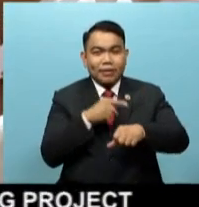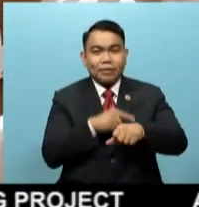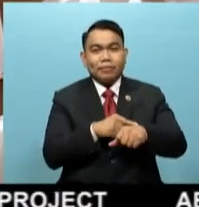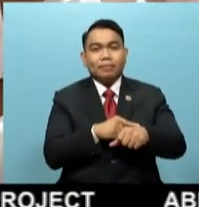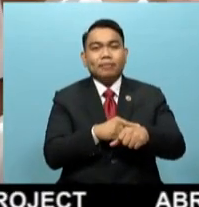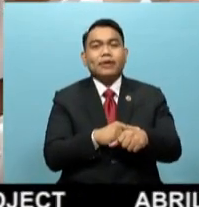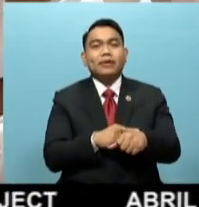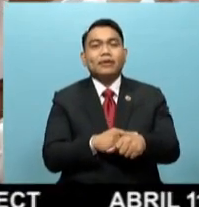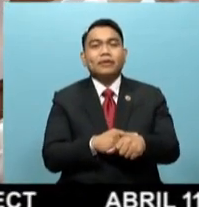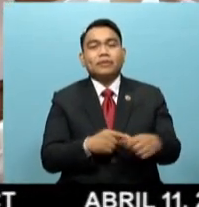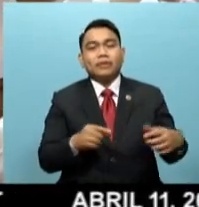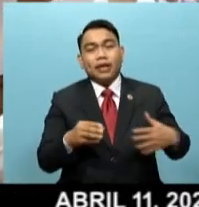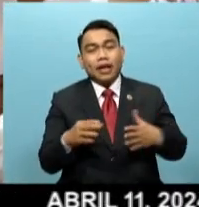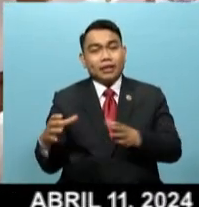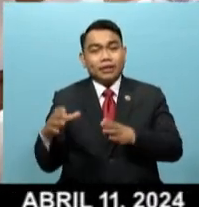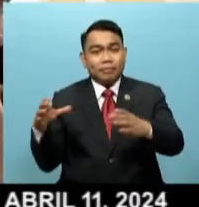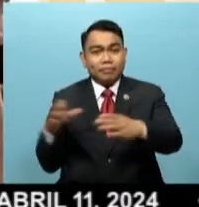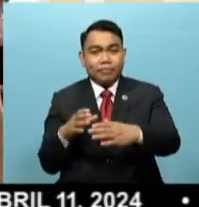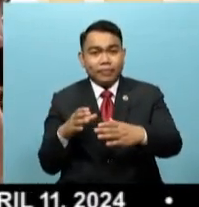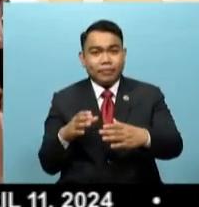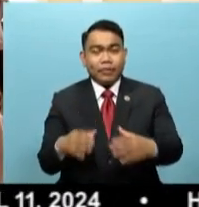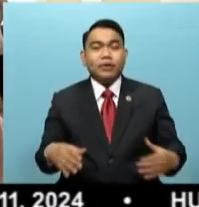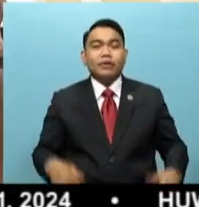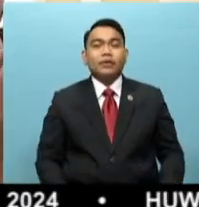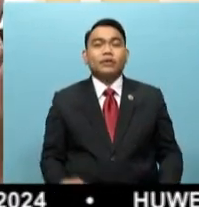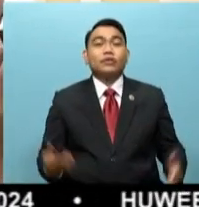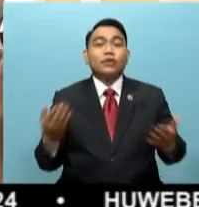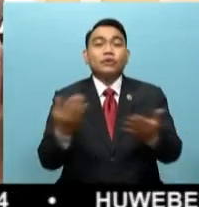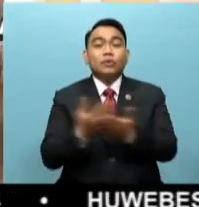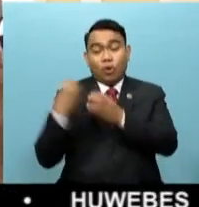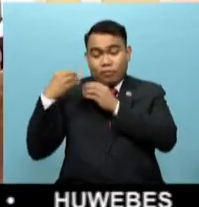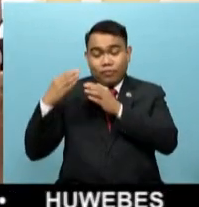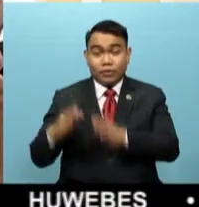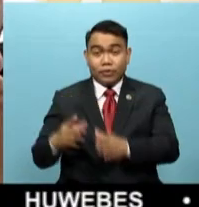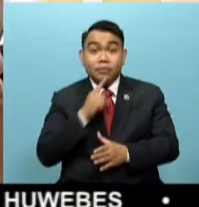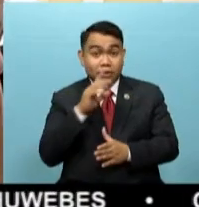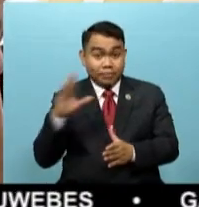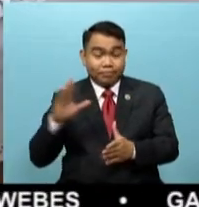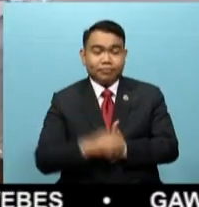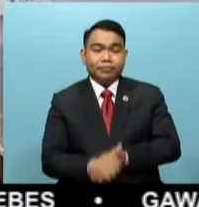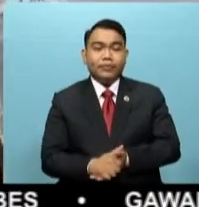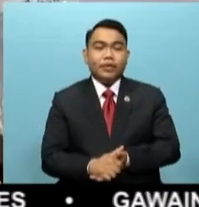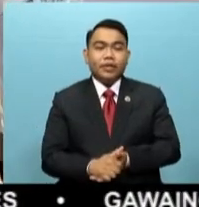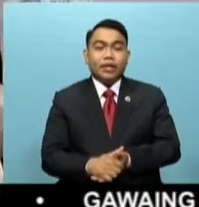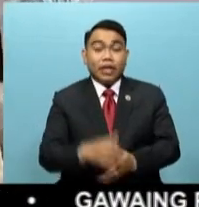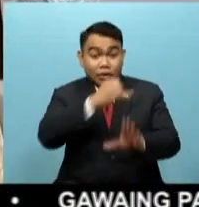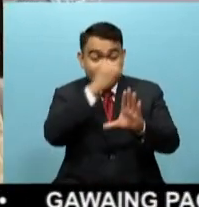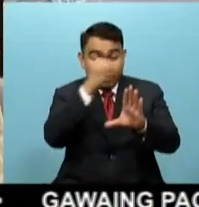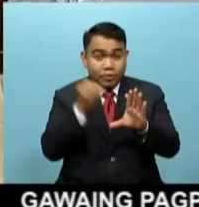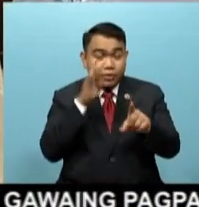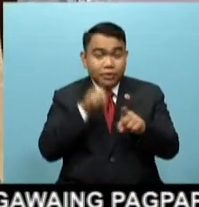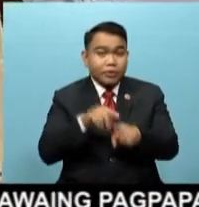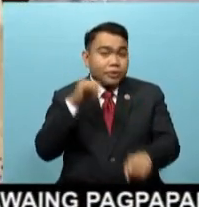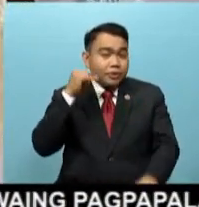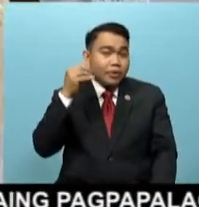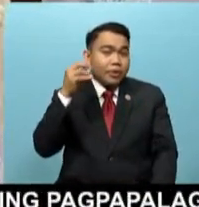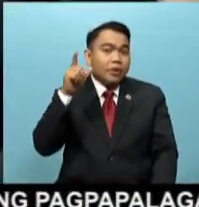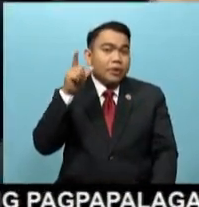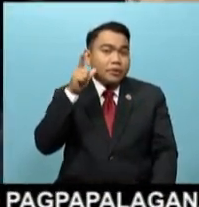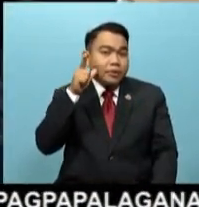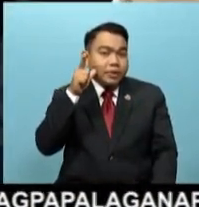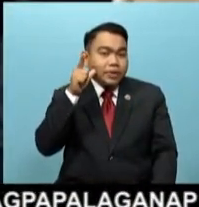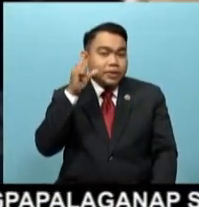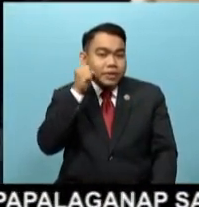na pangunumpa ng mga bagong may tungkulin. Kabilang sa mga nanumpa si nakapatid na J. Lord Cabang at Lorien D.